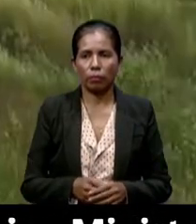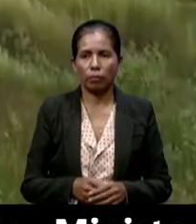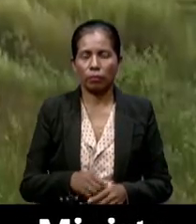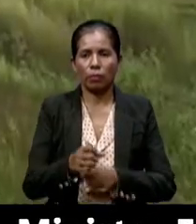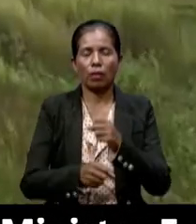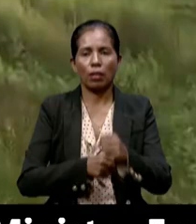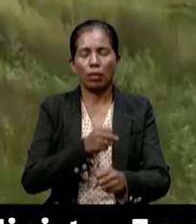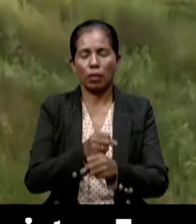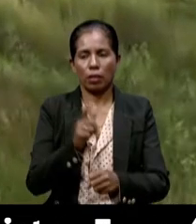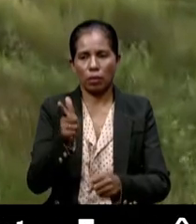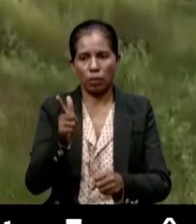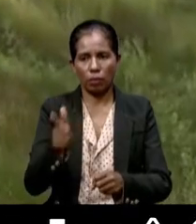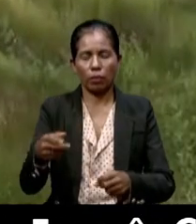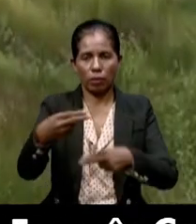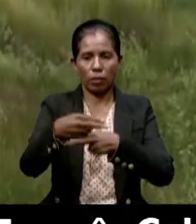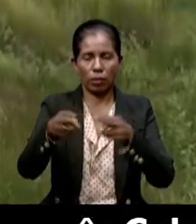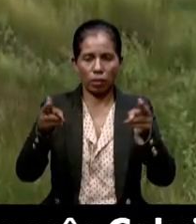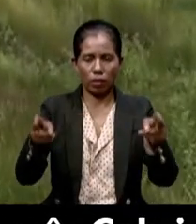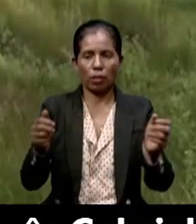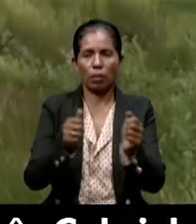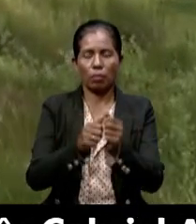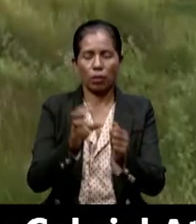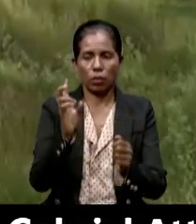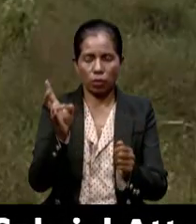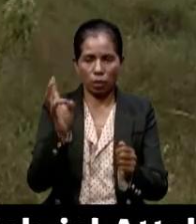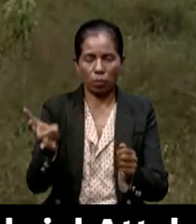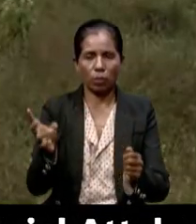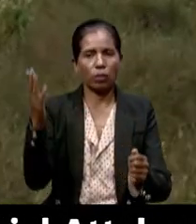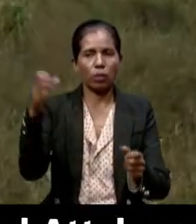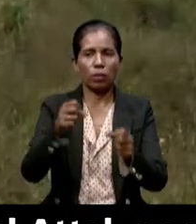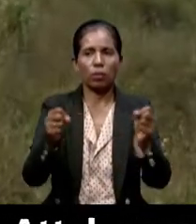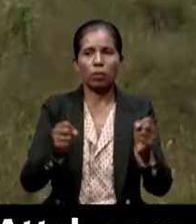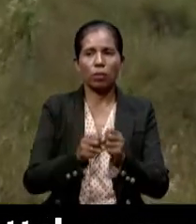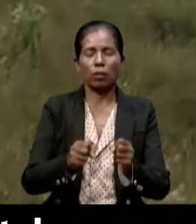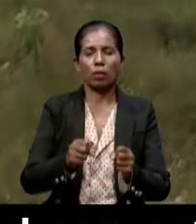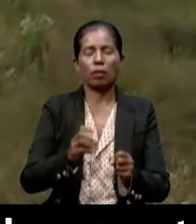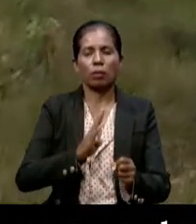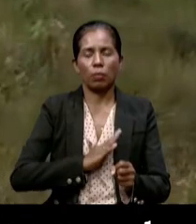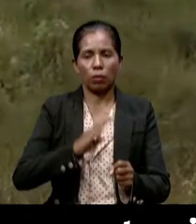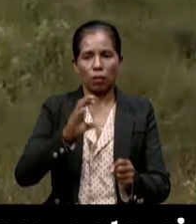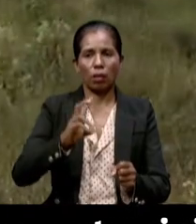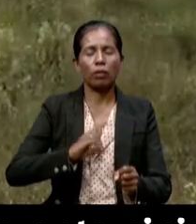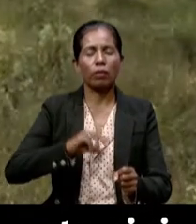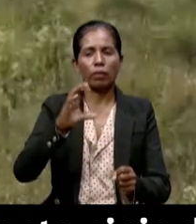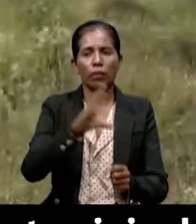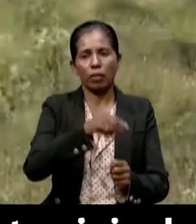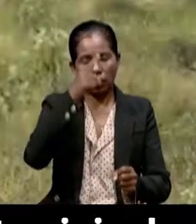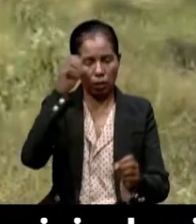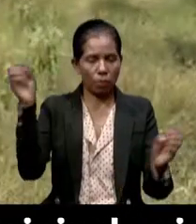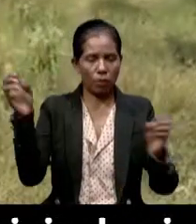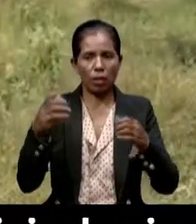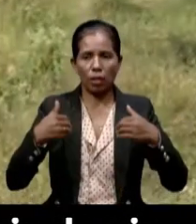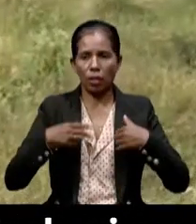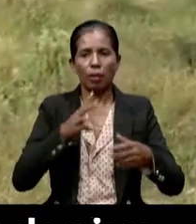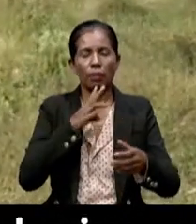Tina ronolu racing ona makna tarhamu tu gektar hitu nolu ia suku kaibara posto administratif wakau vila abandonado tambala iha